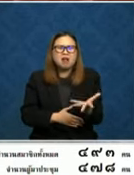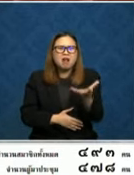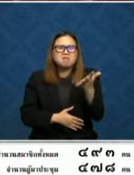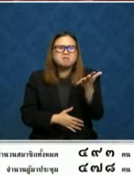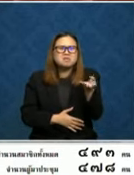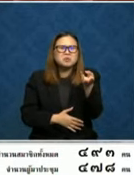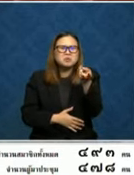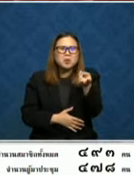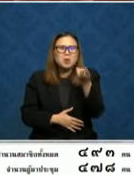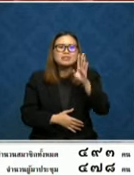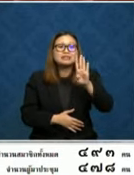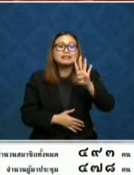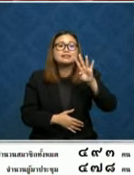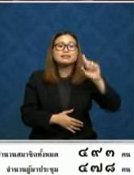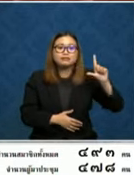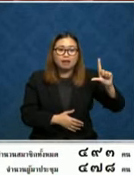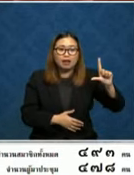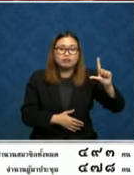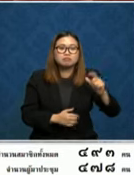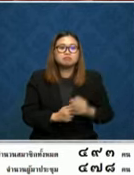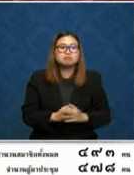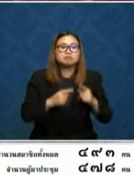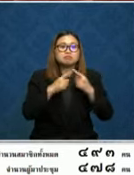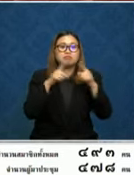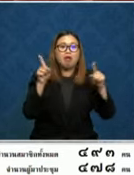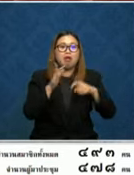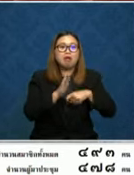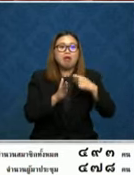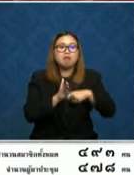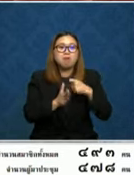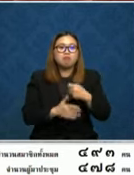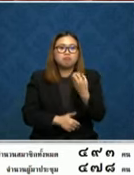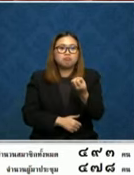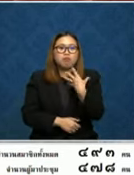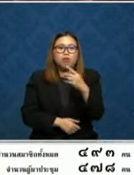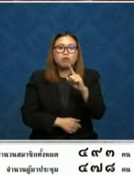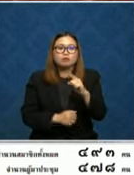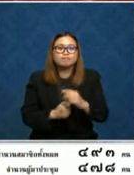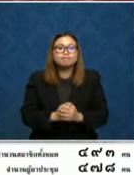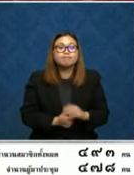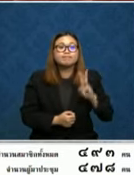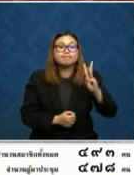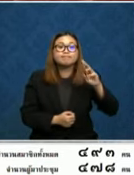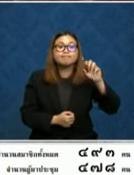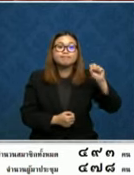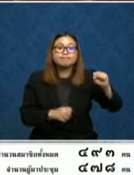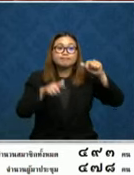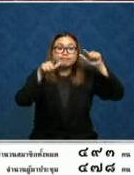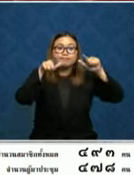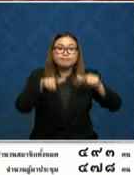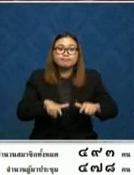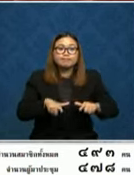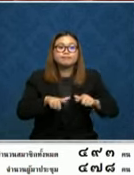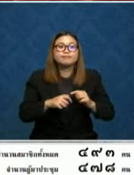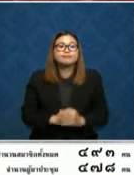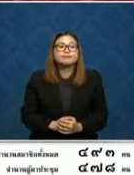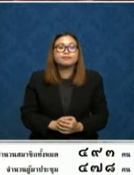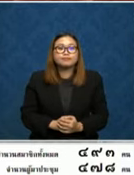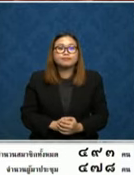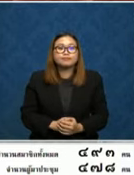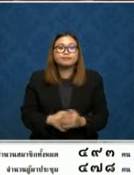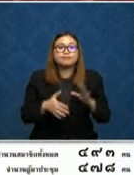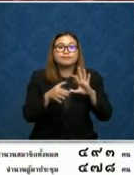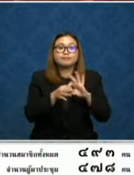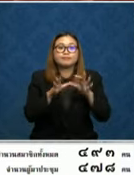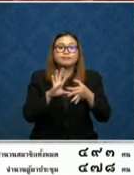4ล้านกว่าบาทเท่านั้นนะครับแต่เหตุผลที่ผมปรับลดลงตรงนี้ลงประมาณ 600,000 บาทก็เพราะว่าในปีนี้ครับการกีฬา